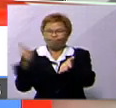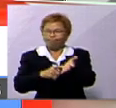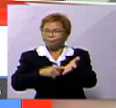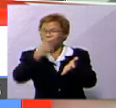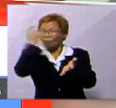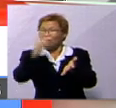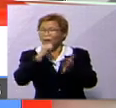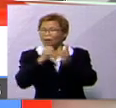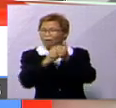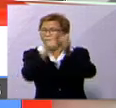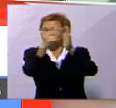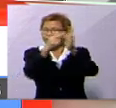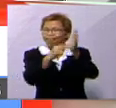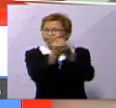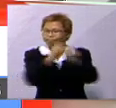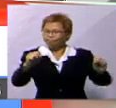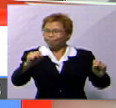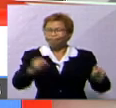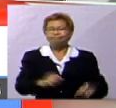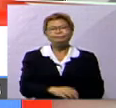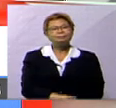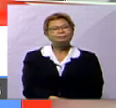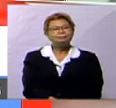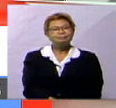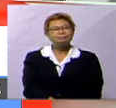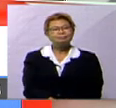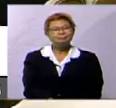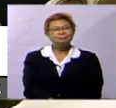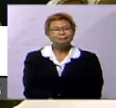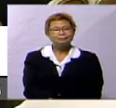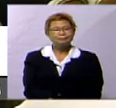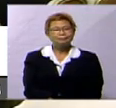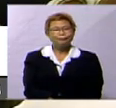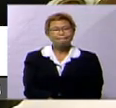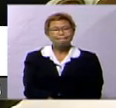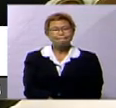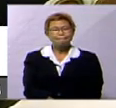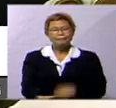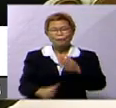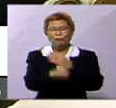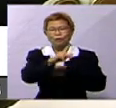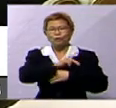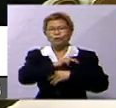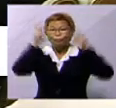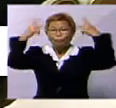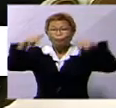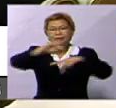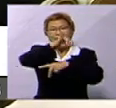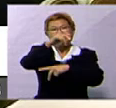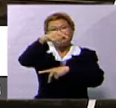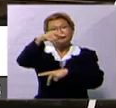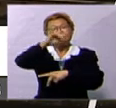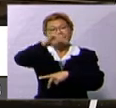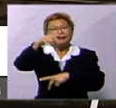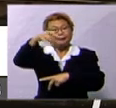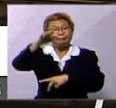masih gagal mematuhi peraturan keselamatan yang ditetapkan menurut timbalan ketua pengar operasi jbpm